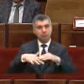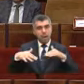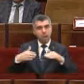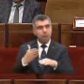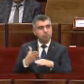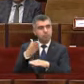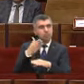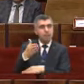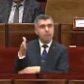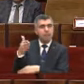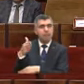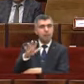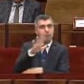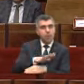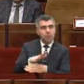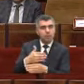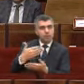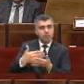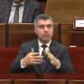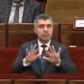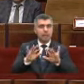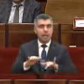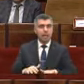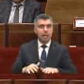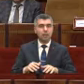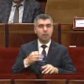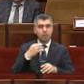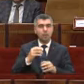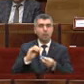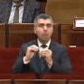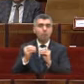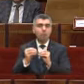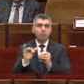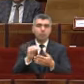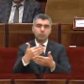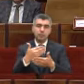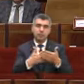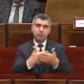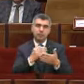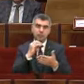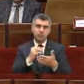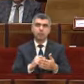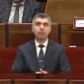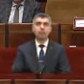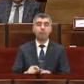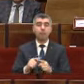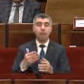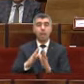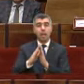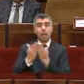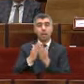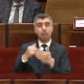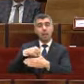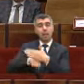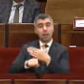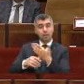وعطات توصيات ديالها في هذا الإطار، كطرح مجموعة الإشكالات، من أهم الإشكالات اللي ذكرتوها سيدة الوزيرة متعلقة بالحالة المدنية.